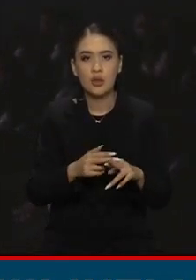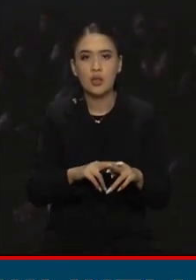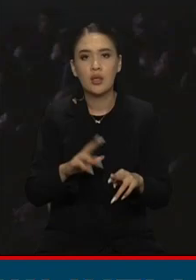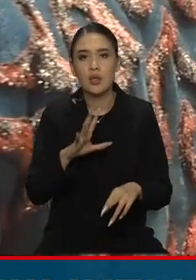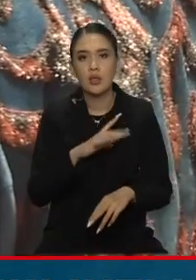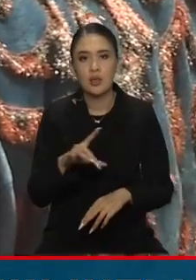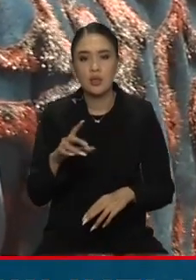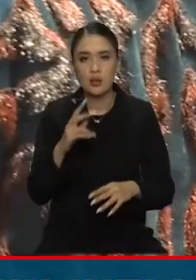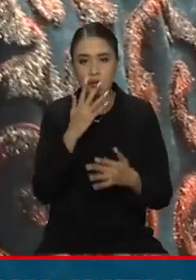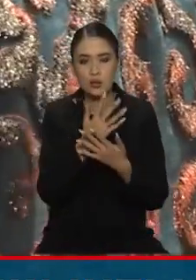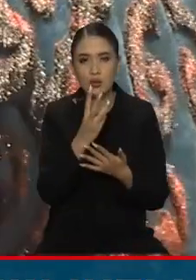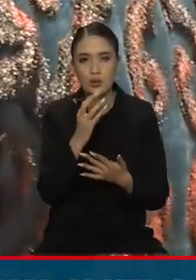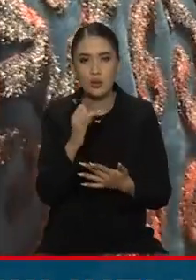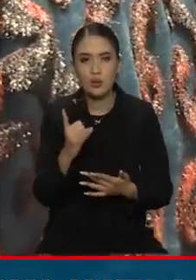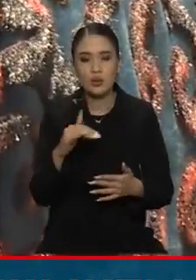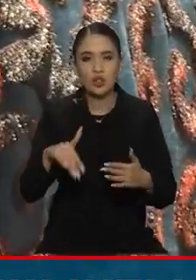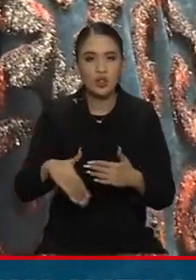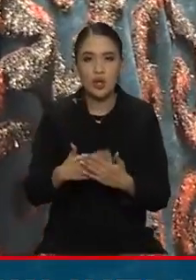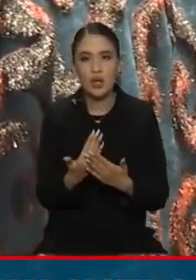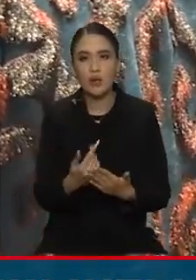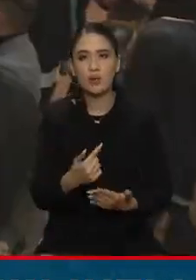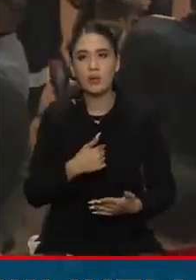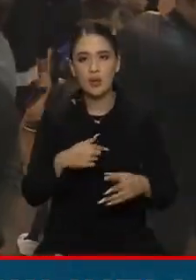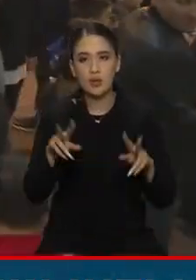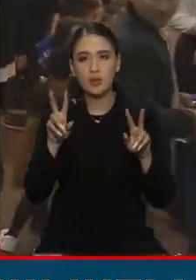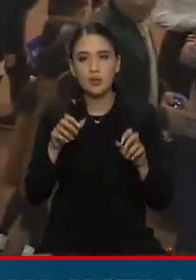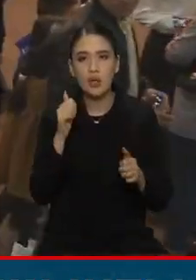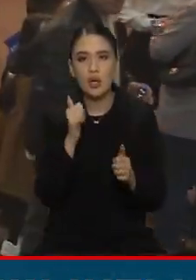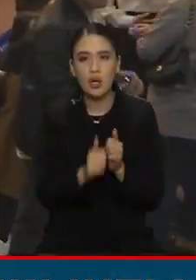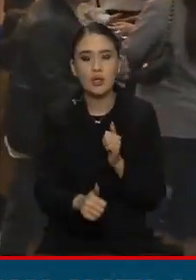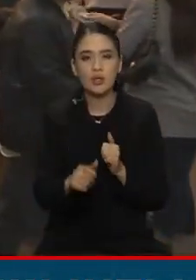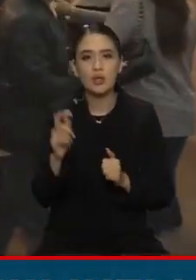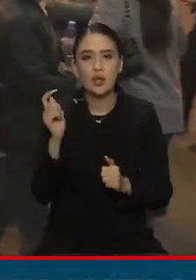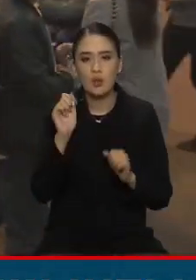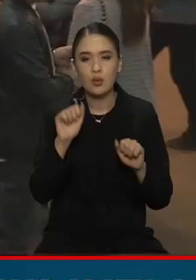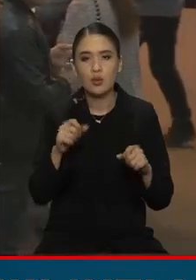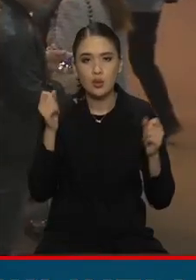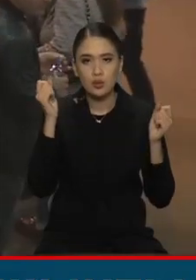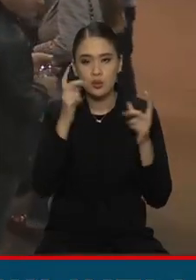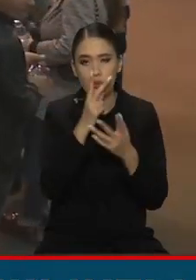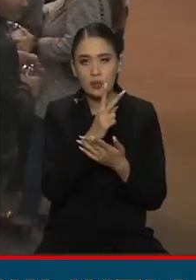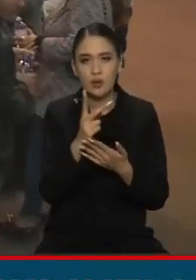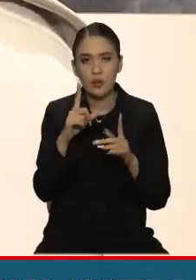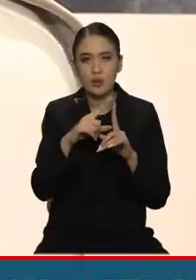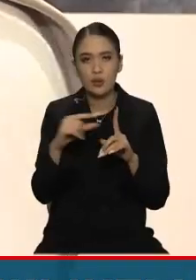шоу жарыққа шықты. Жаңа мен жобасын әр бейсенбі YouTube-тан тамашалай аласыздар.